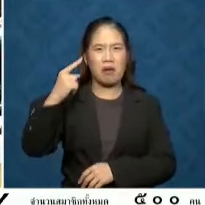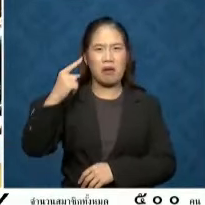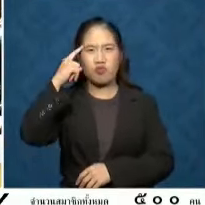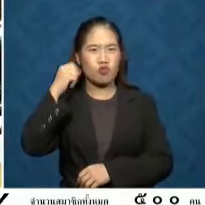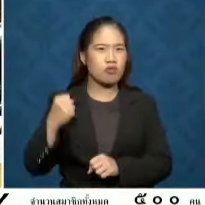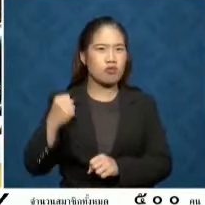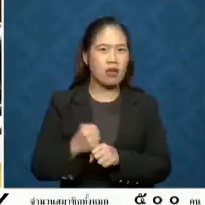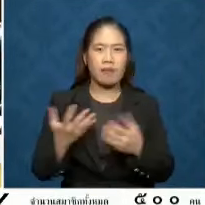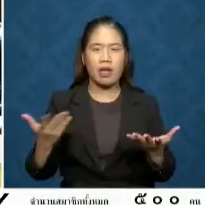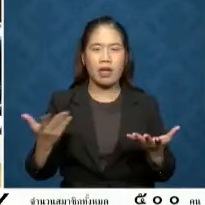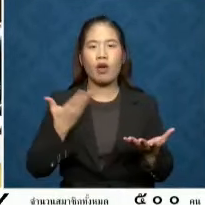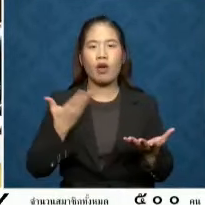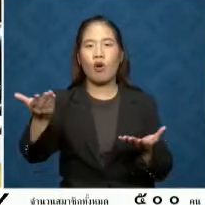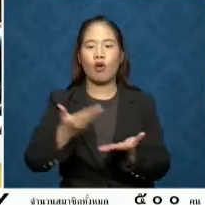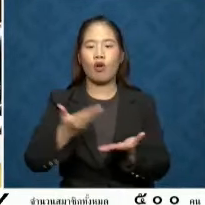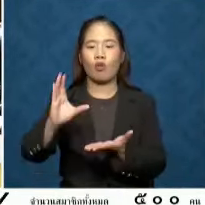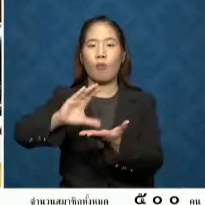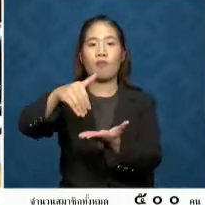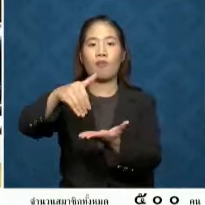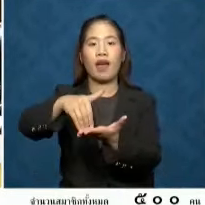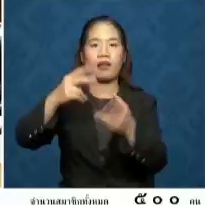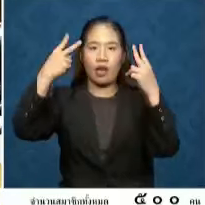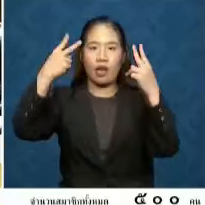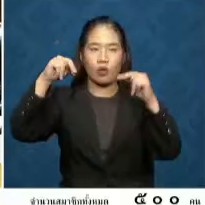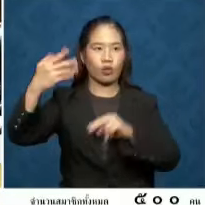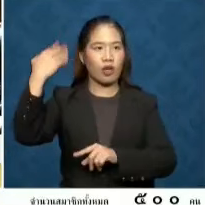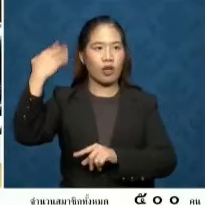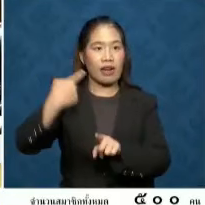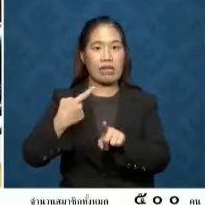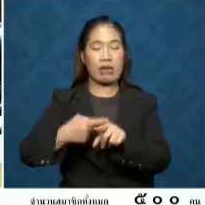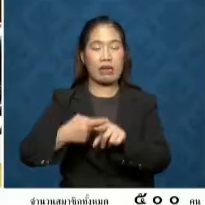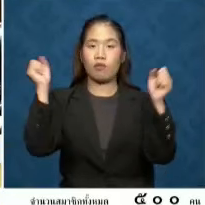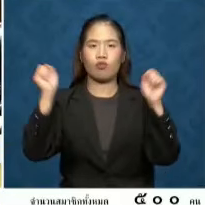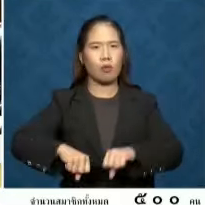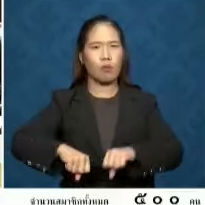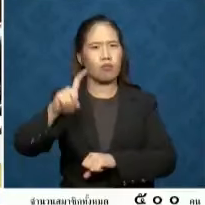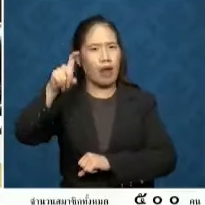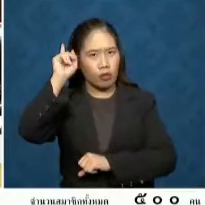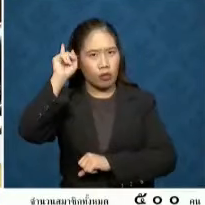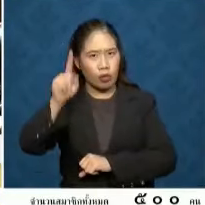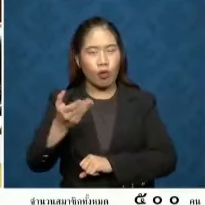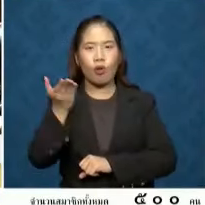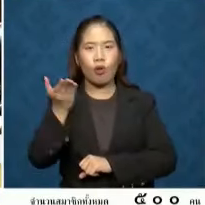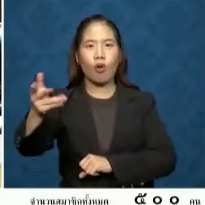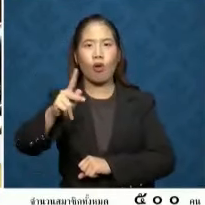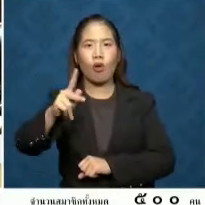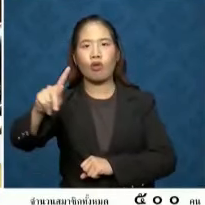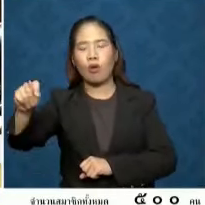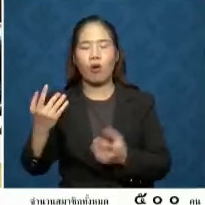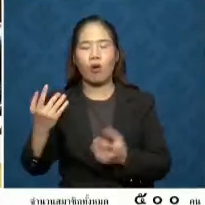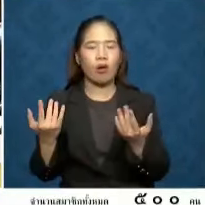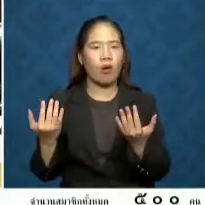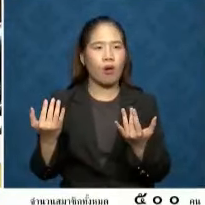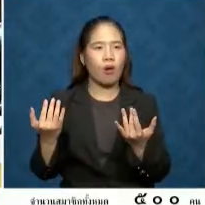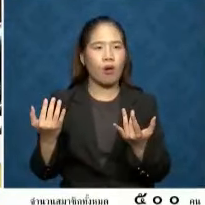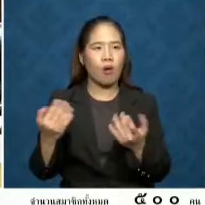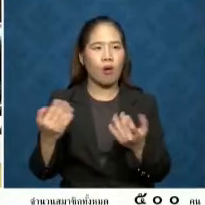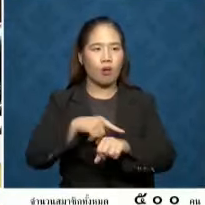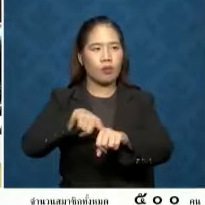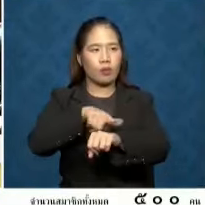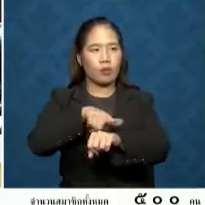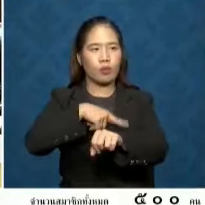ไปของบกลางจากนายกตอนนั้นก็รักษาการอนุมัติไม่ได้ก็ต้องไปตั้งเรื่องขอ จากกกต.อีกกว่าจะได้เงินมาเผาเวลาไป